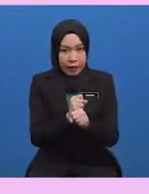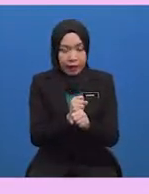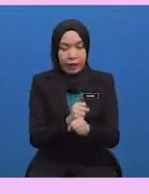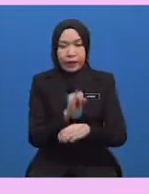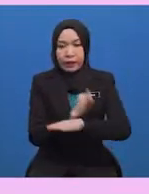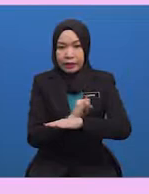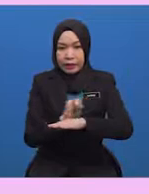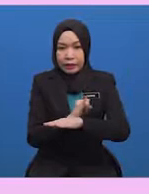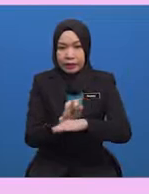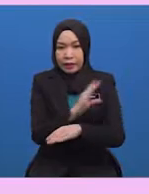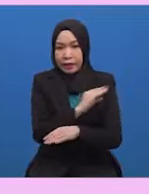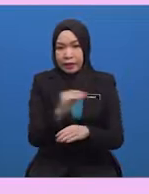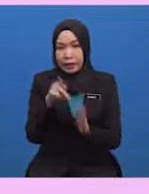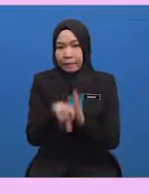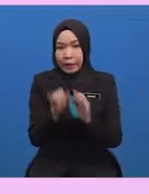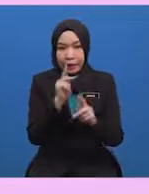dan perkhidmatan.